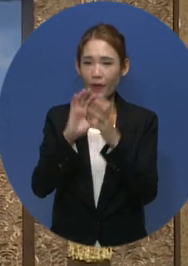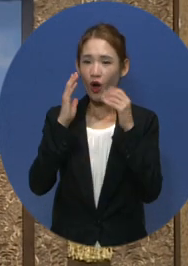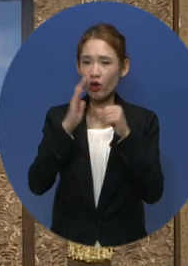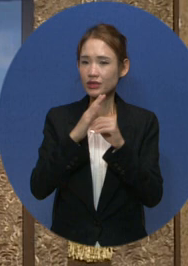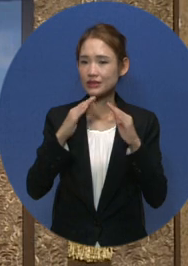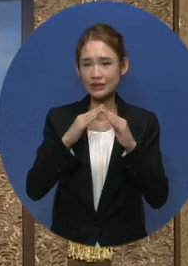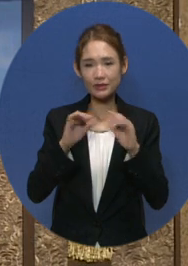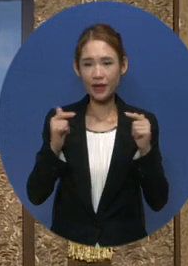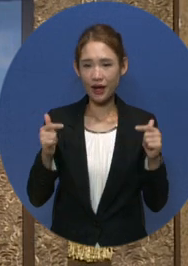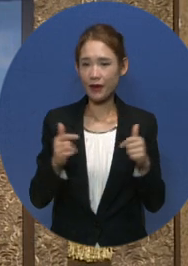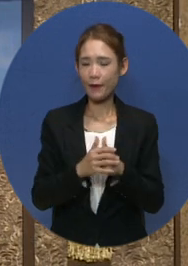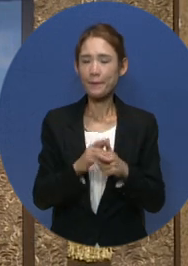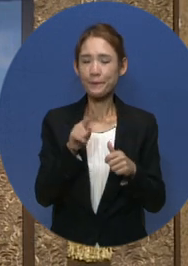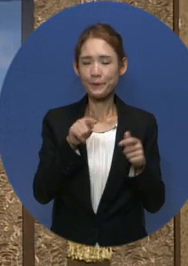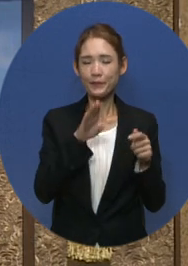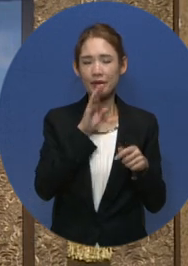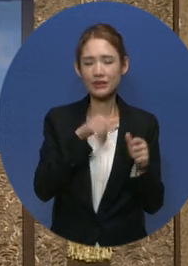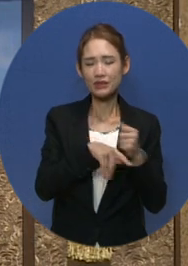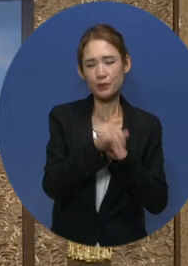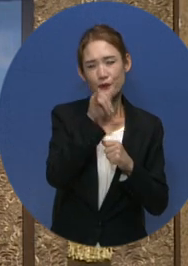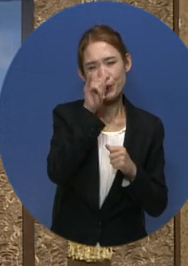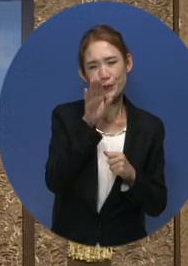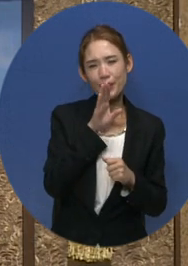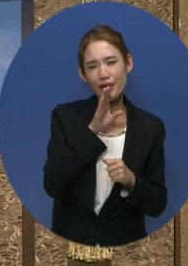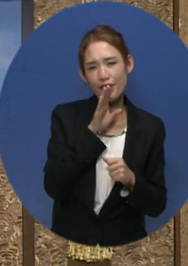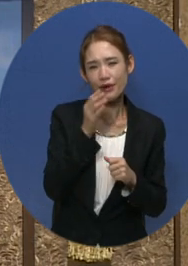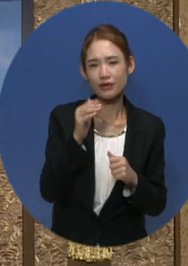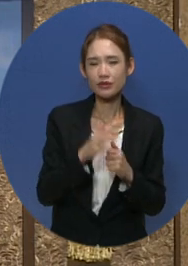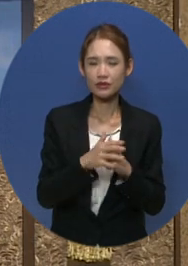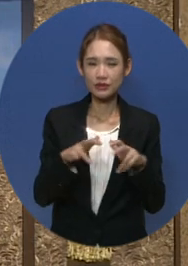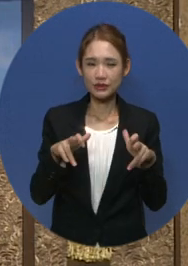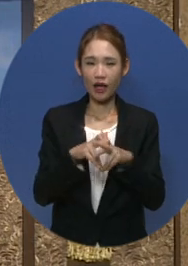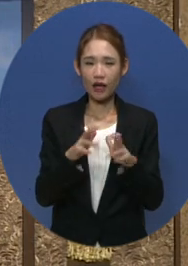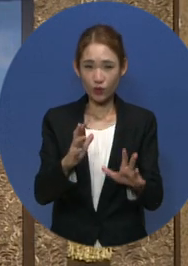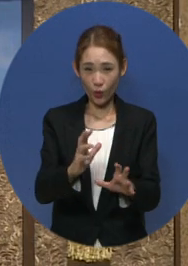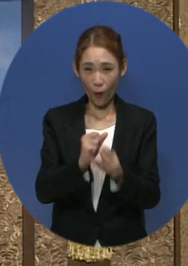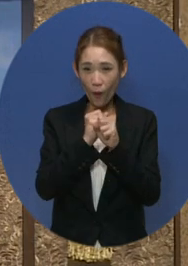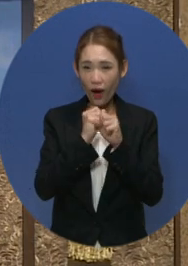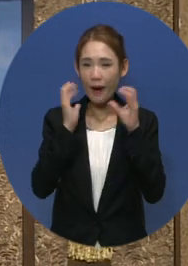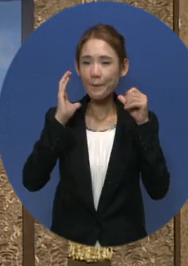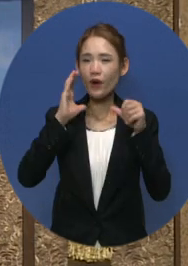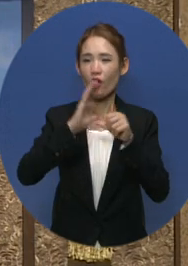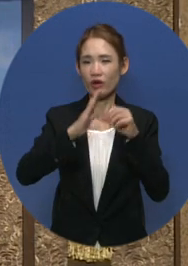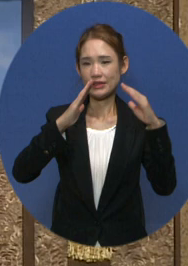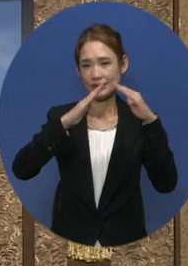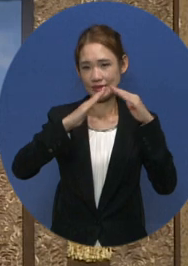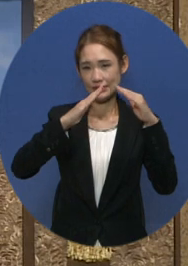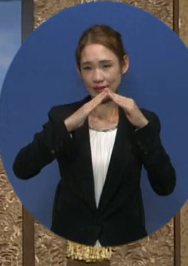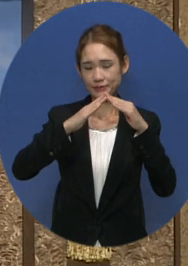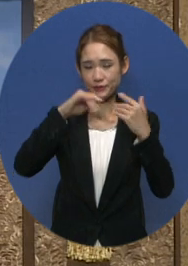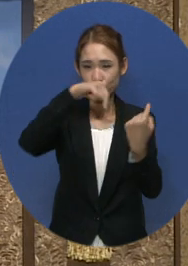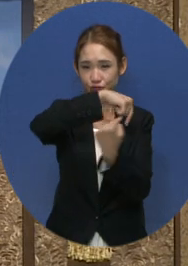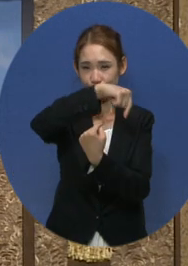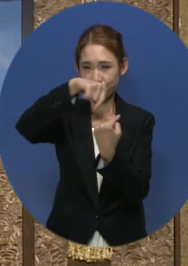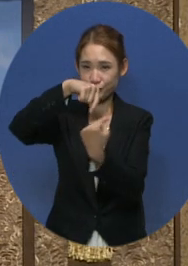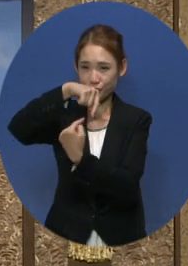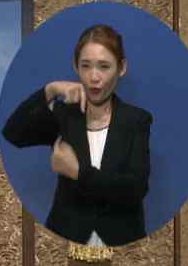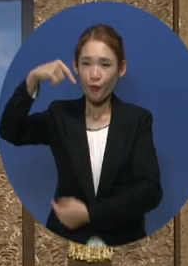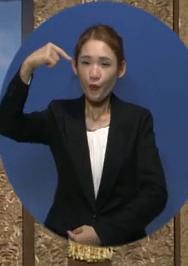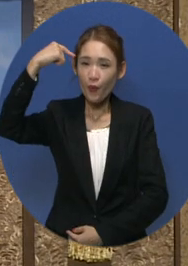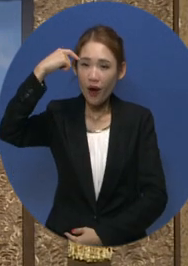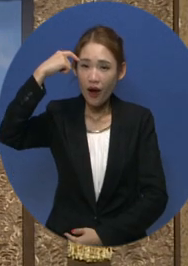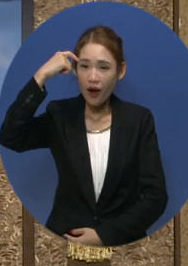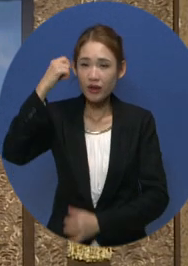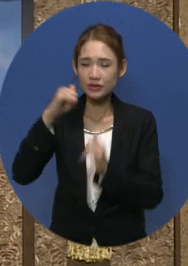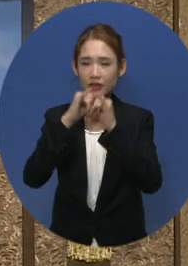물론 그것도 또 의미가 있다고 생각합니다만은 저희는 이제 장애 통합 어린이집을 하고 있어요. 그렇게 하는 이유가 이제 사회